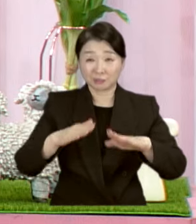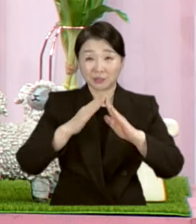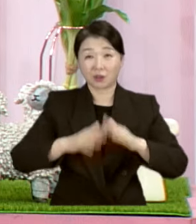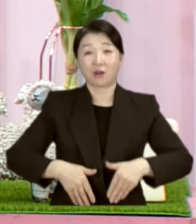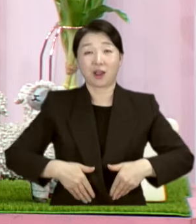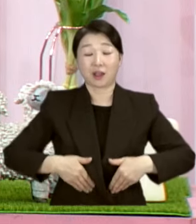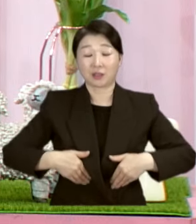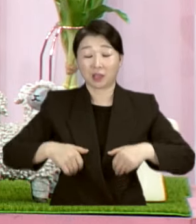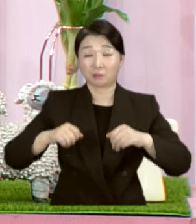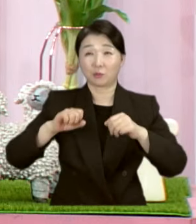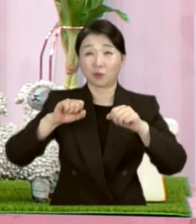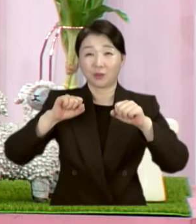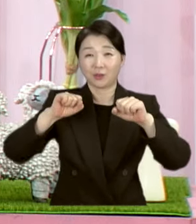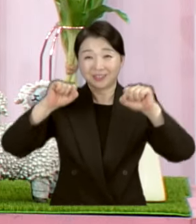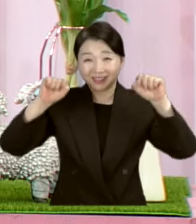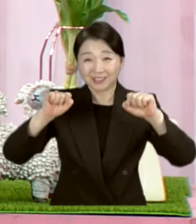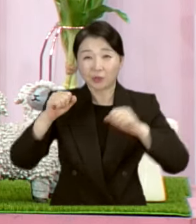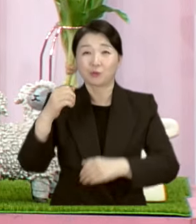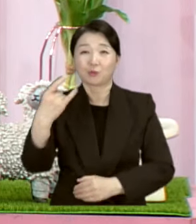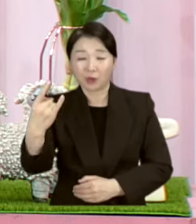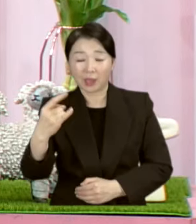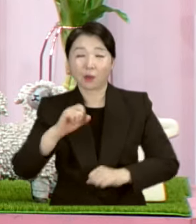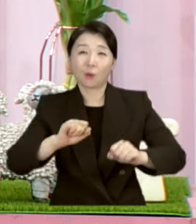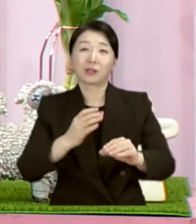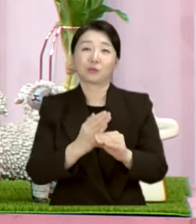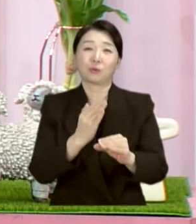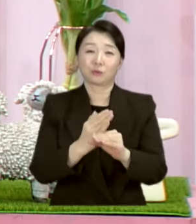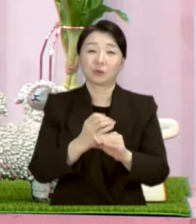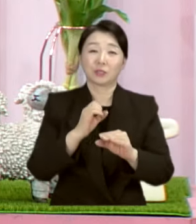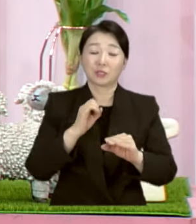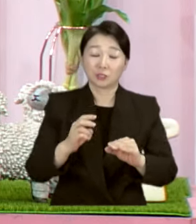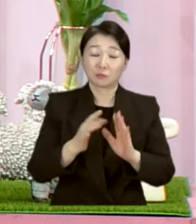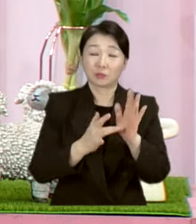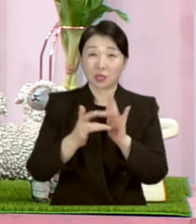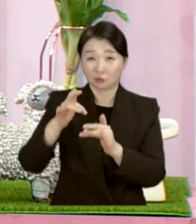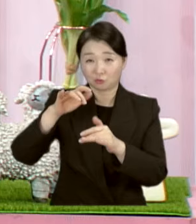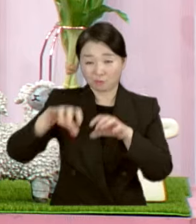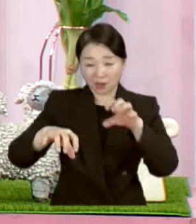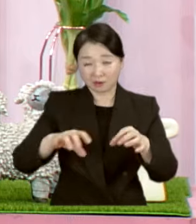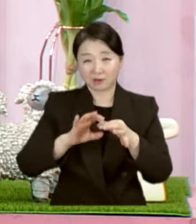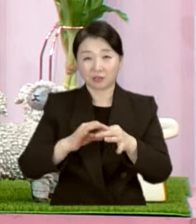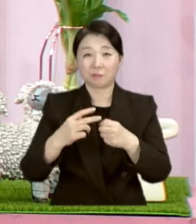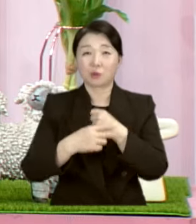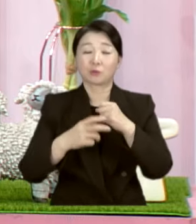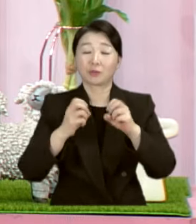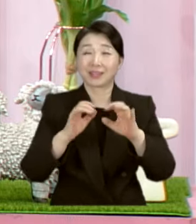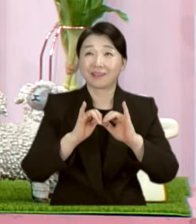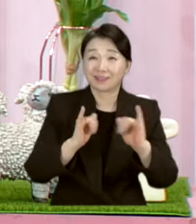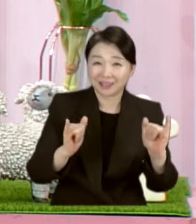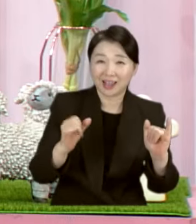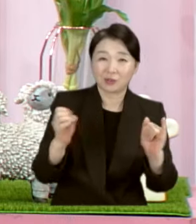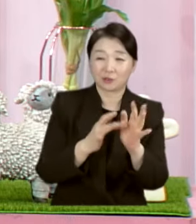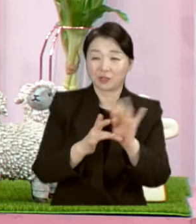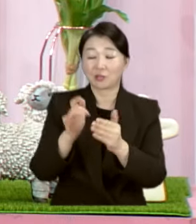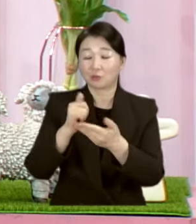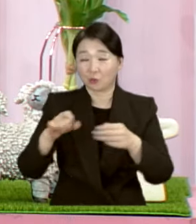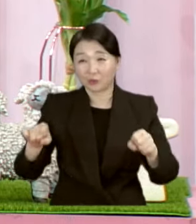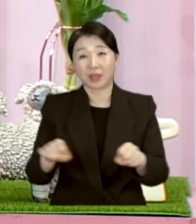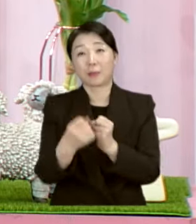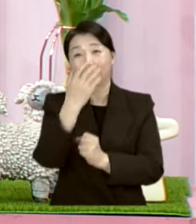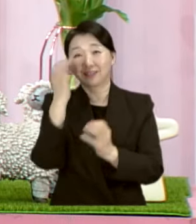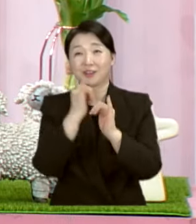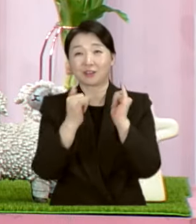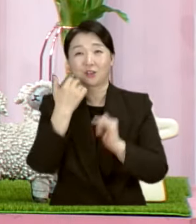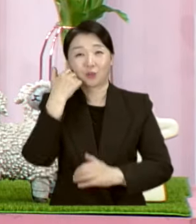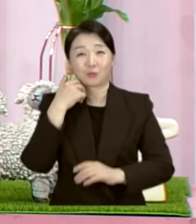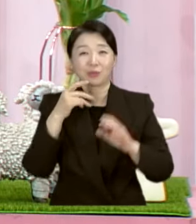체육회 대표로 활동 중이고 지금 예수마을 세교회 평신도 사역자로 직분을 맡고 있는 예수님 믿고 대박난 청년